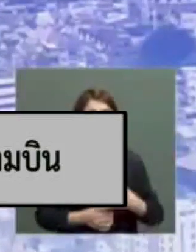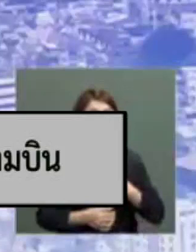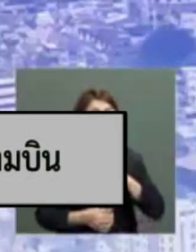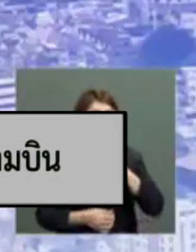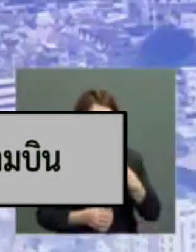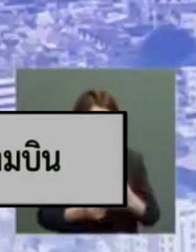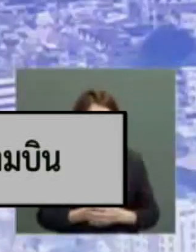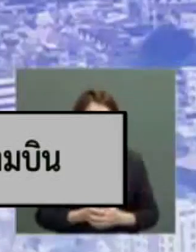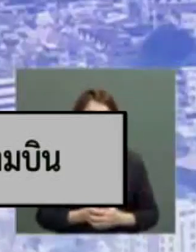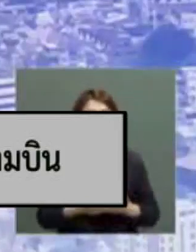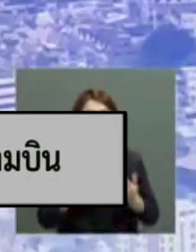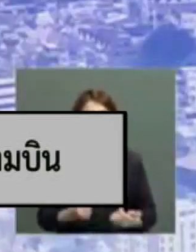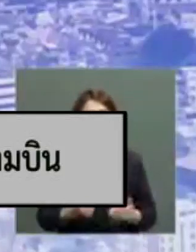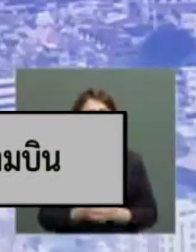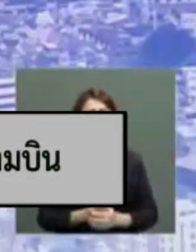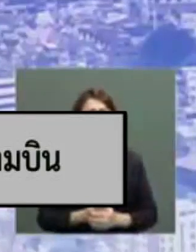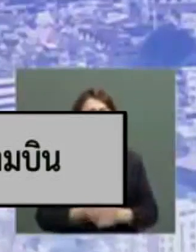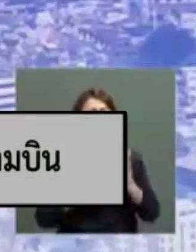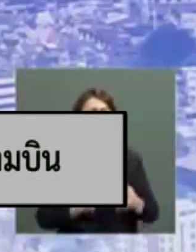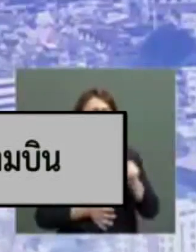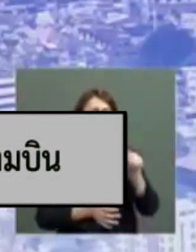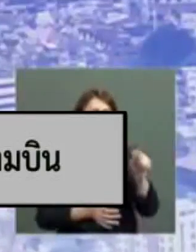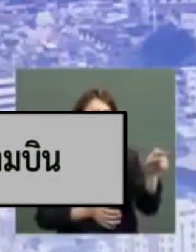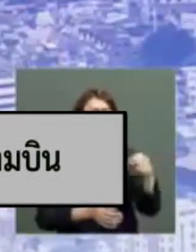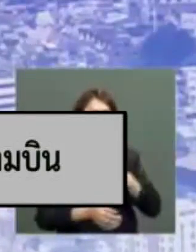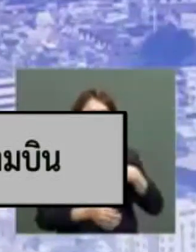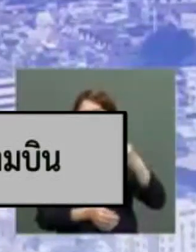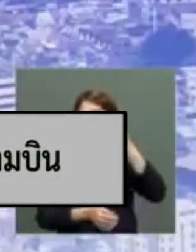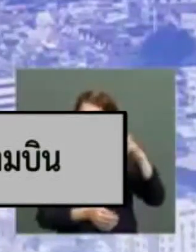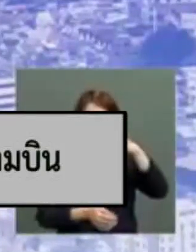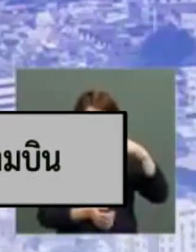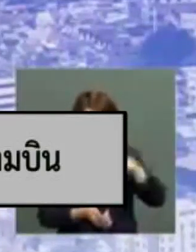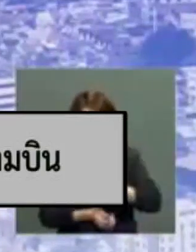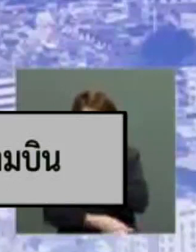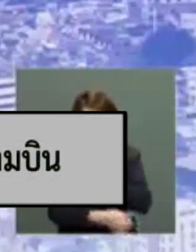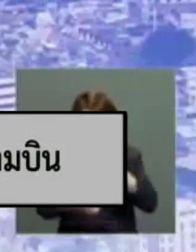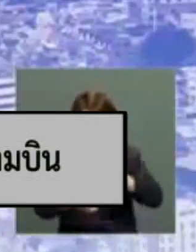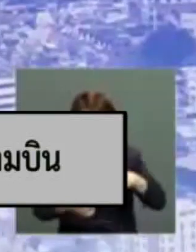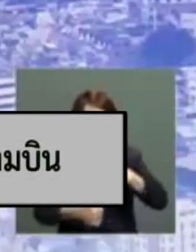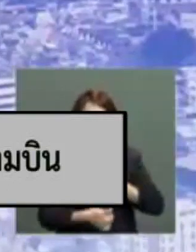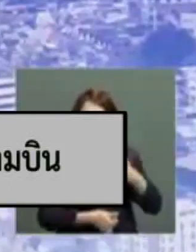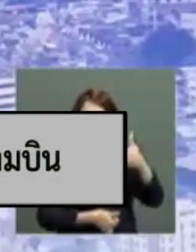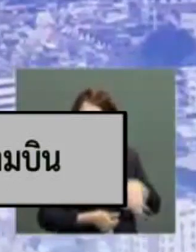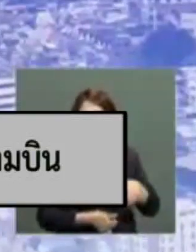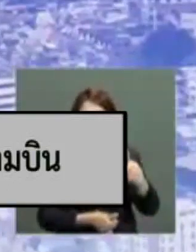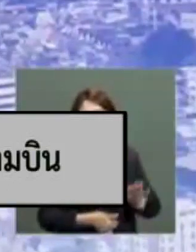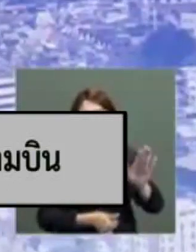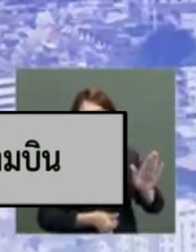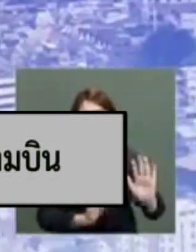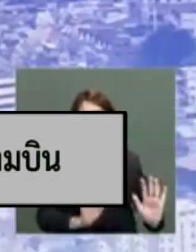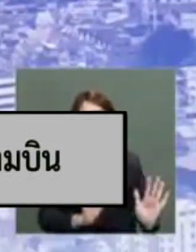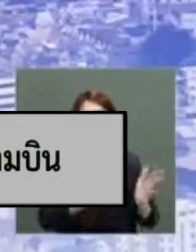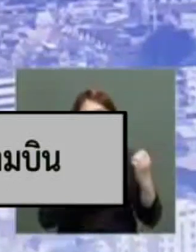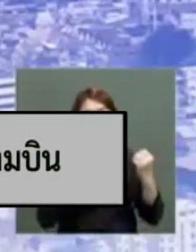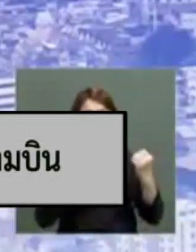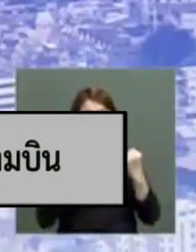ก็กลับไปอีกว่าความไม่สะดวกแม้ว่า26คนนี้เขาอยากจะมารักษาเมืองไทยไม่ได้ครับเราก็ต้องให้ท่านปลอดภัยปลอดเชื้อก่อนถึง